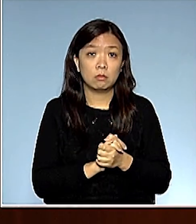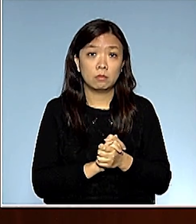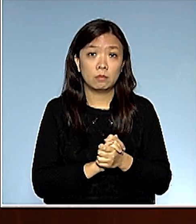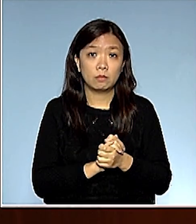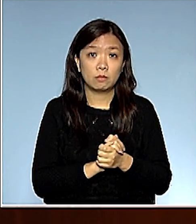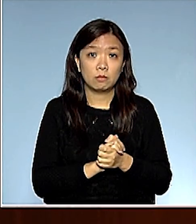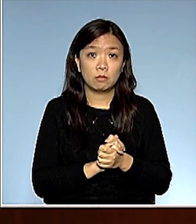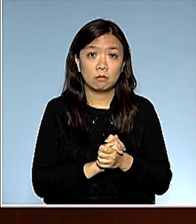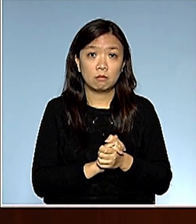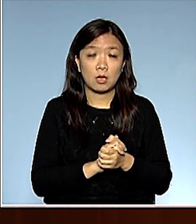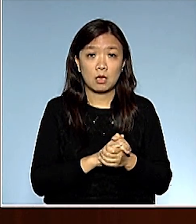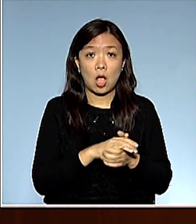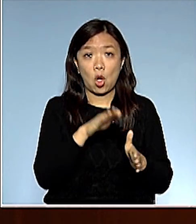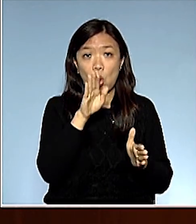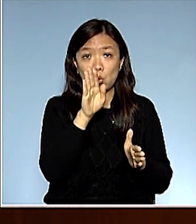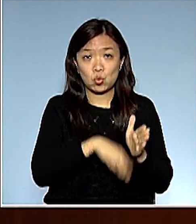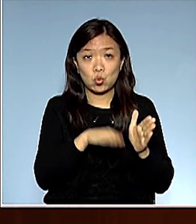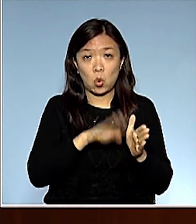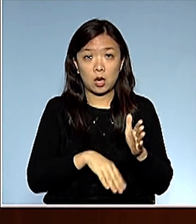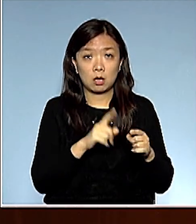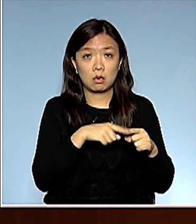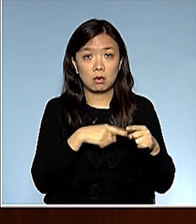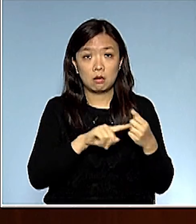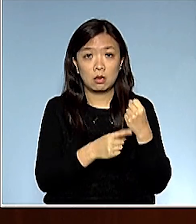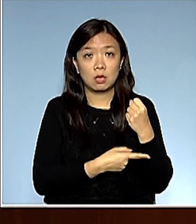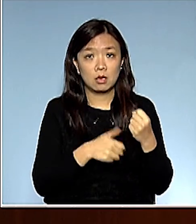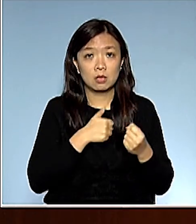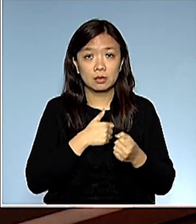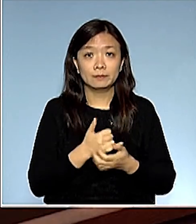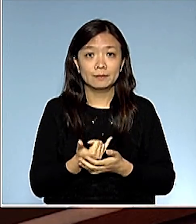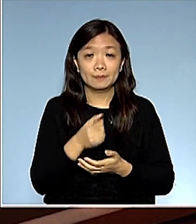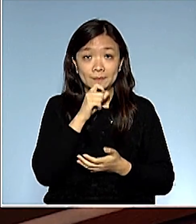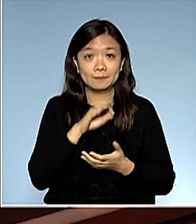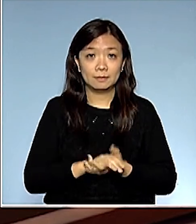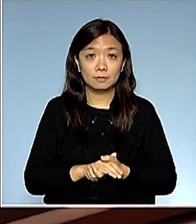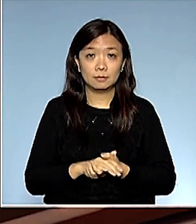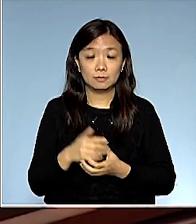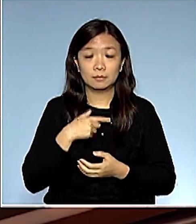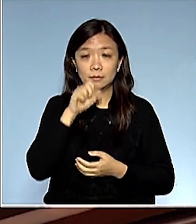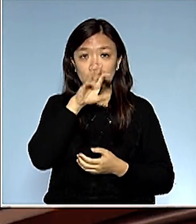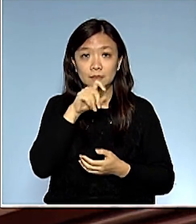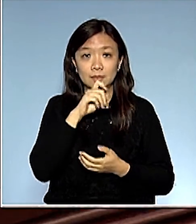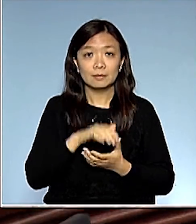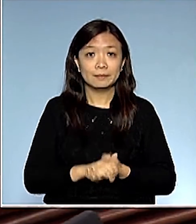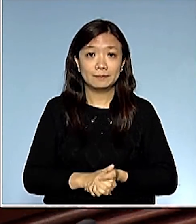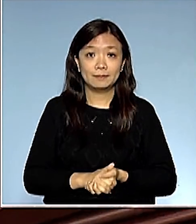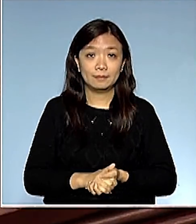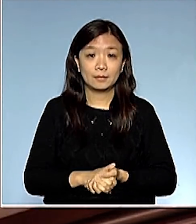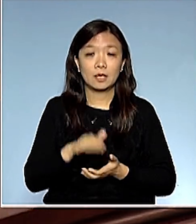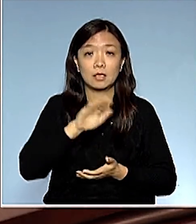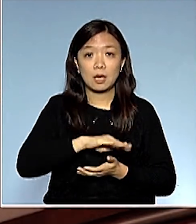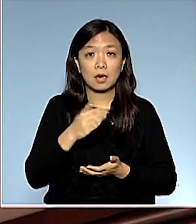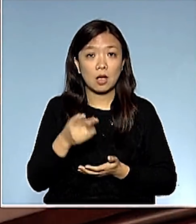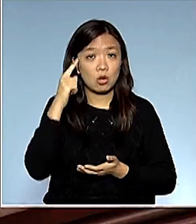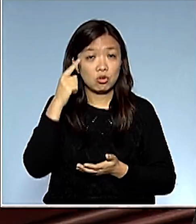蠱惑的大律師呢？ 我是有這樣說過，主席，不過我想你先處理了你被